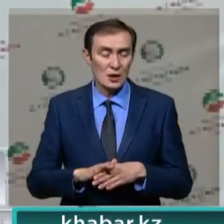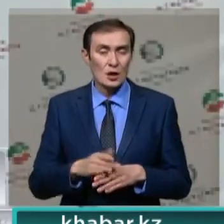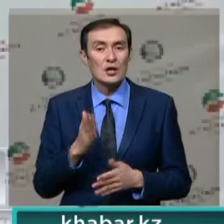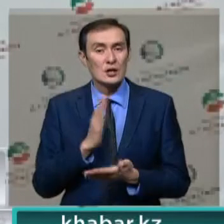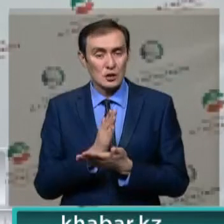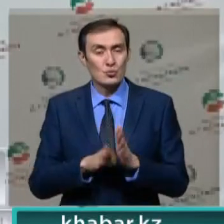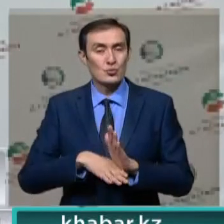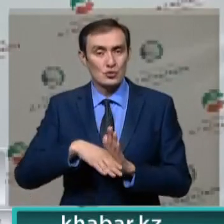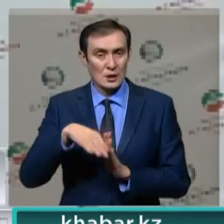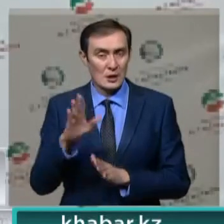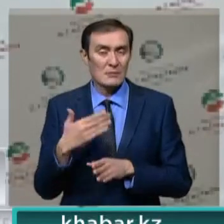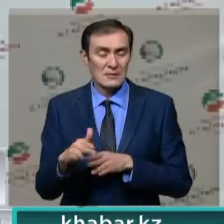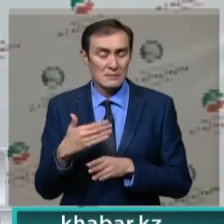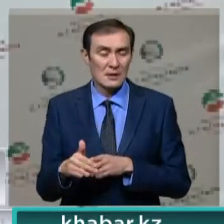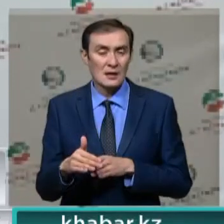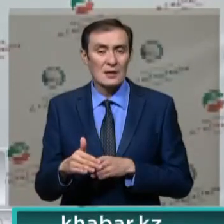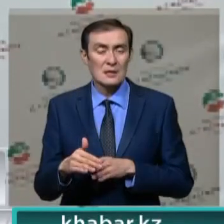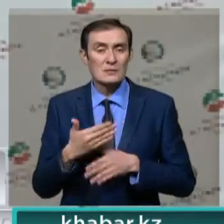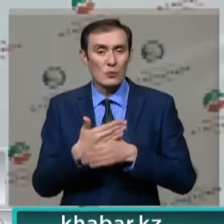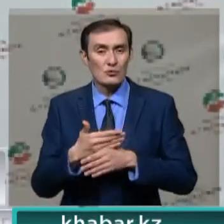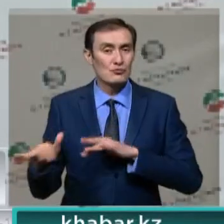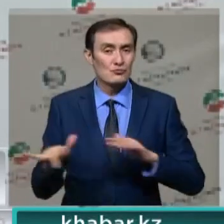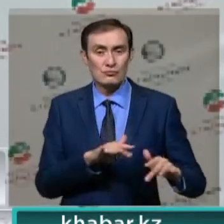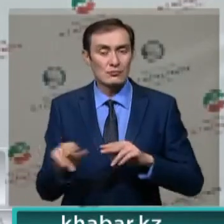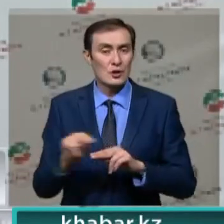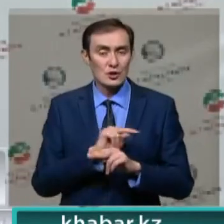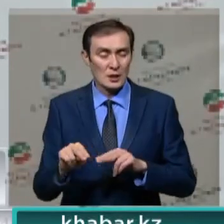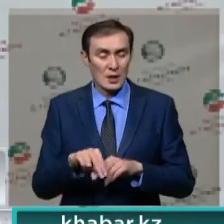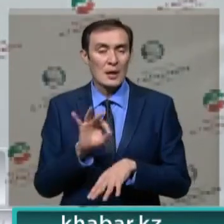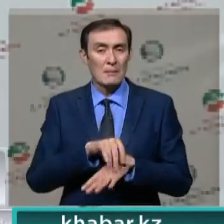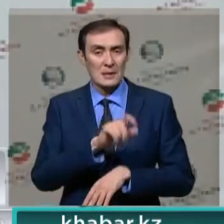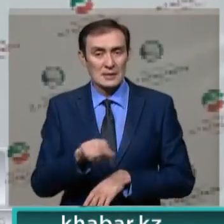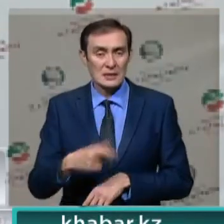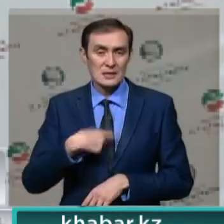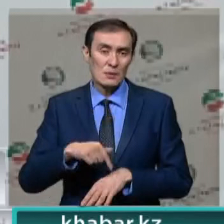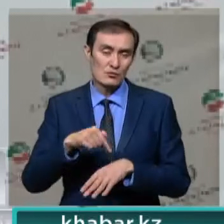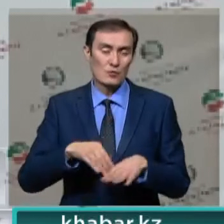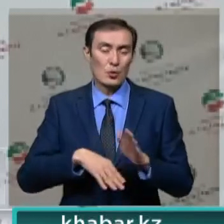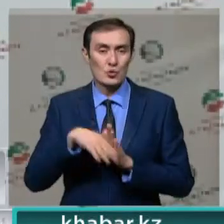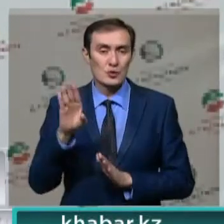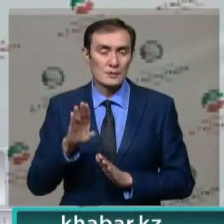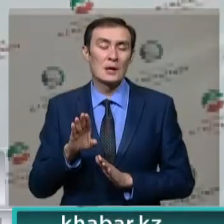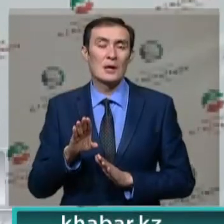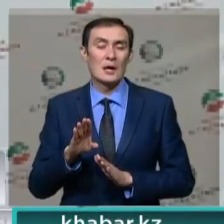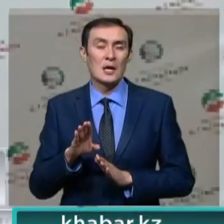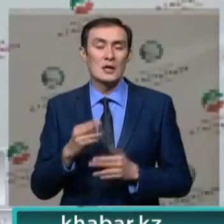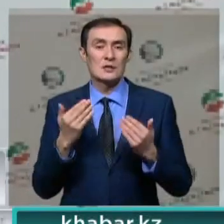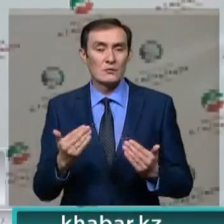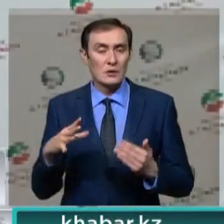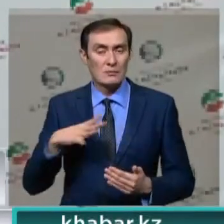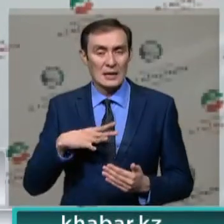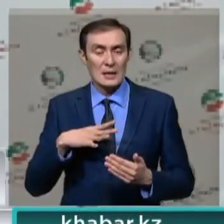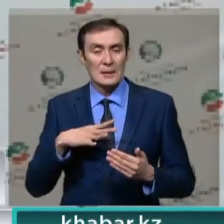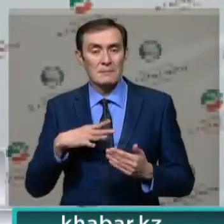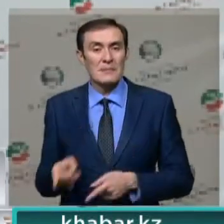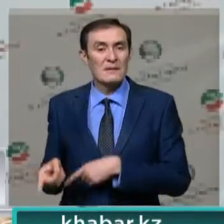улучшением на фоне проводимого лечения. Пациенты чувствуют себя гораздо лучше. Пациенты сегодня были